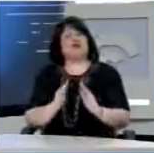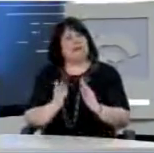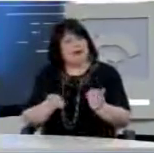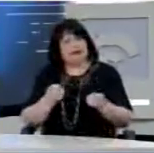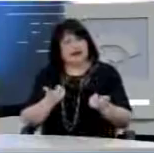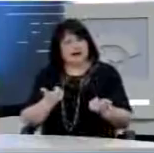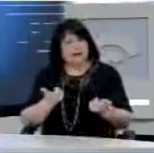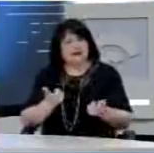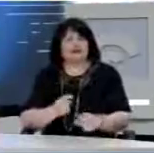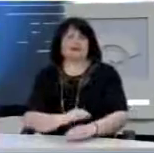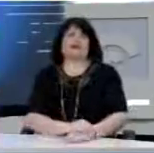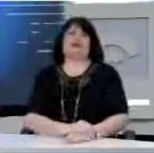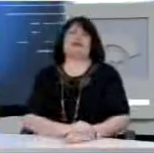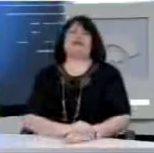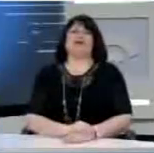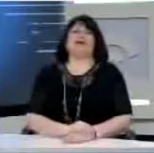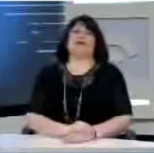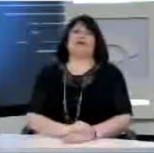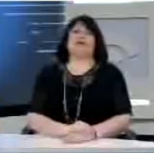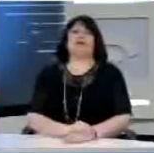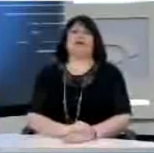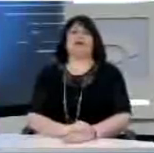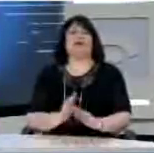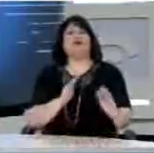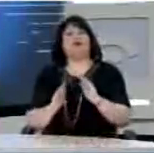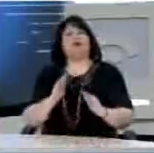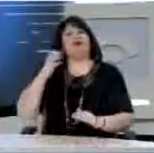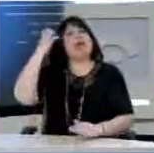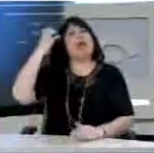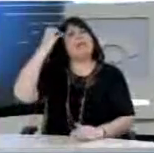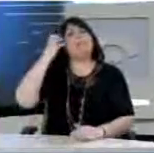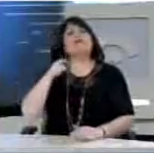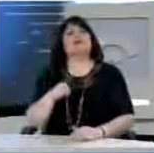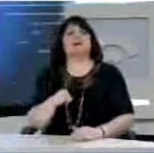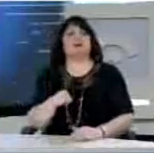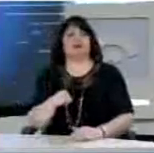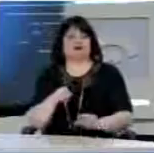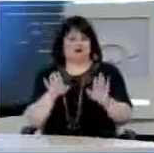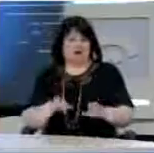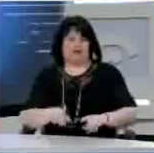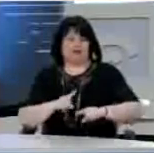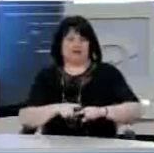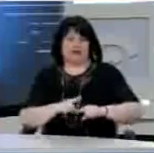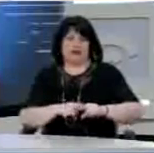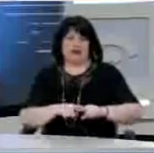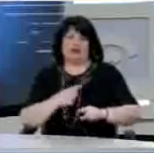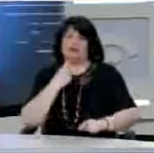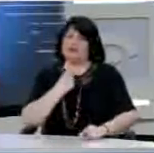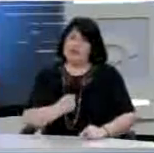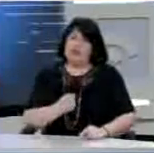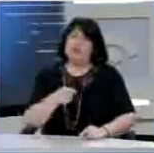επενδύσαμε στο επιστημονικό δυναμικό της χώρας, σε αυτούς τους ανθρώπους, σε αυτό που ονομάσαμε brain drain,